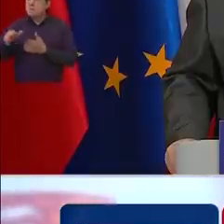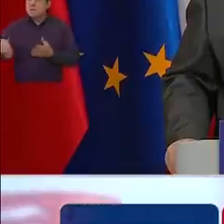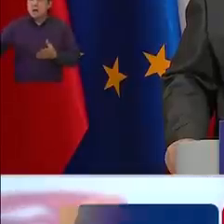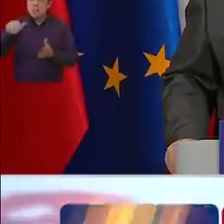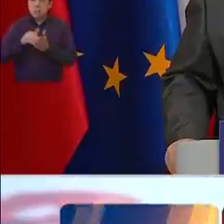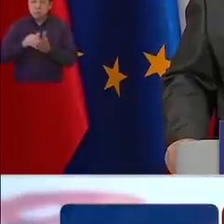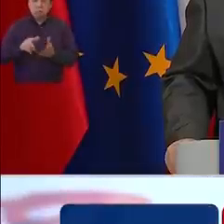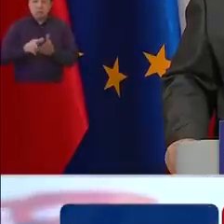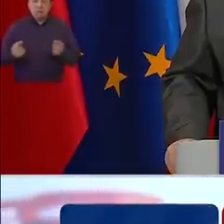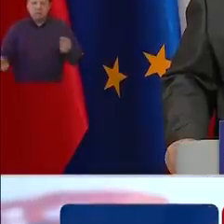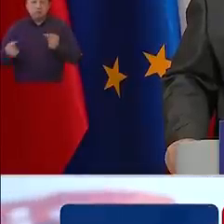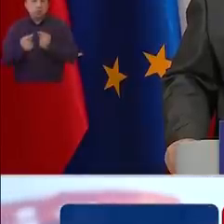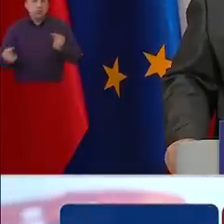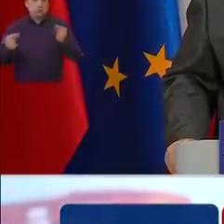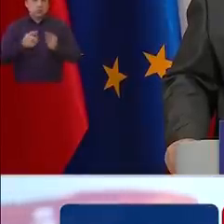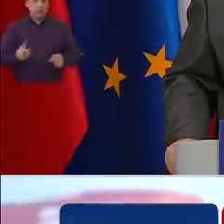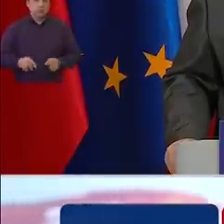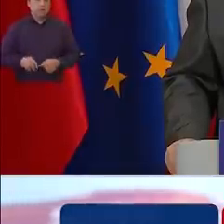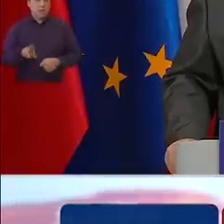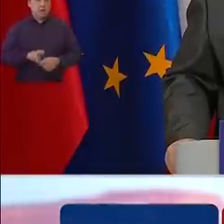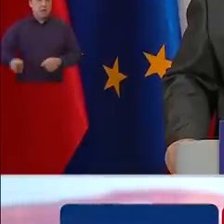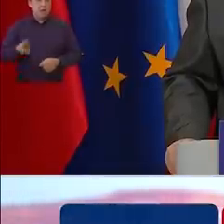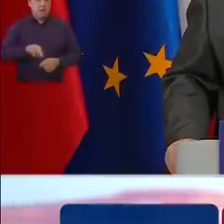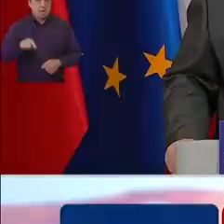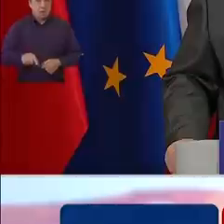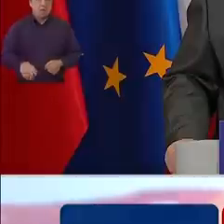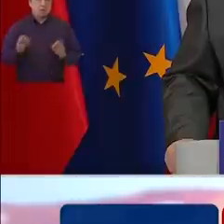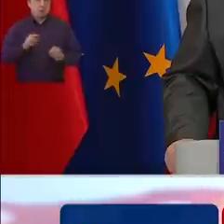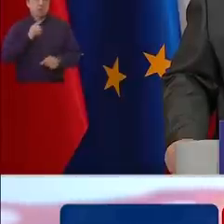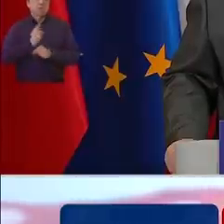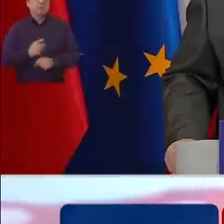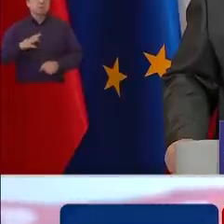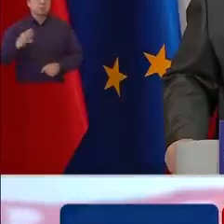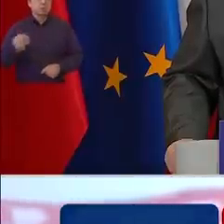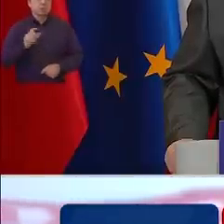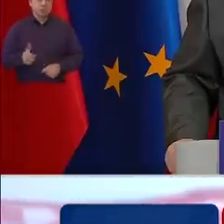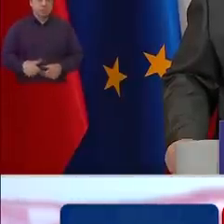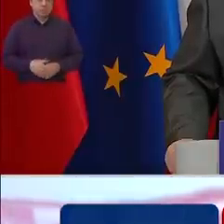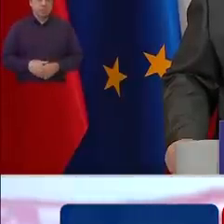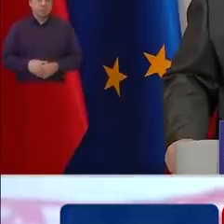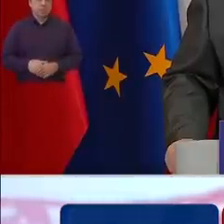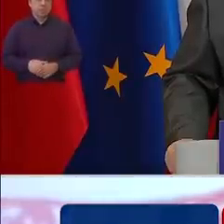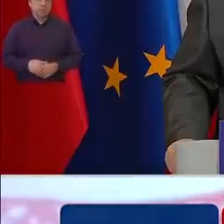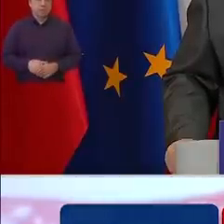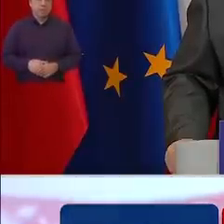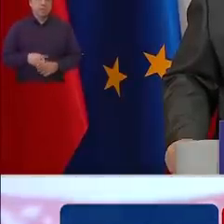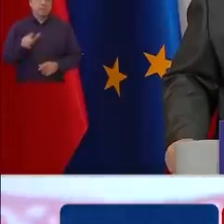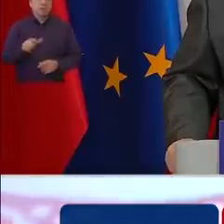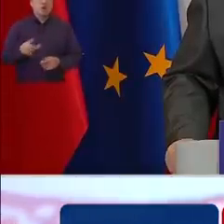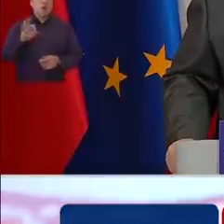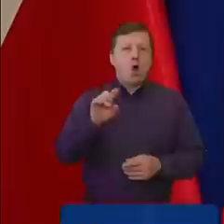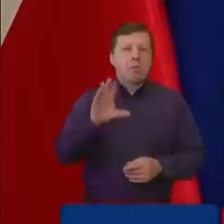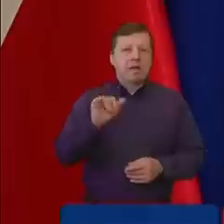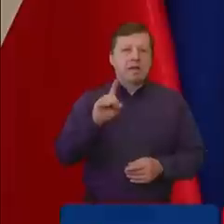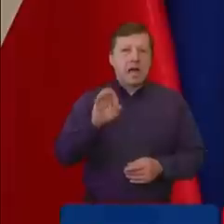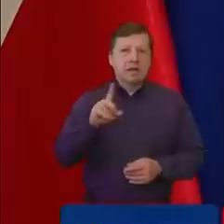które następują. Rada Polityki Pieniężnej podjęła też dzisiaj decyzję o rozszerzenie skupu obligacji, o